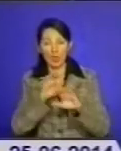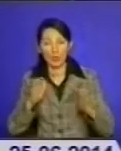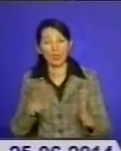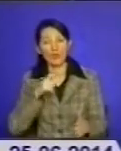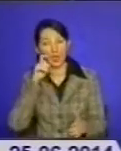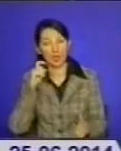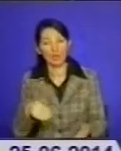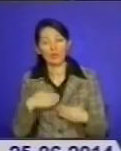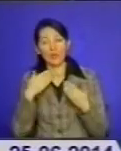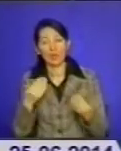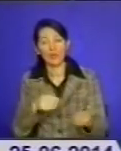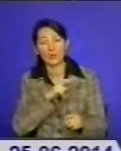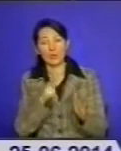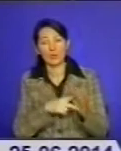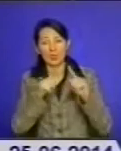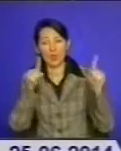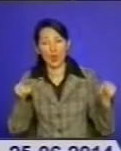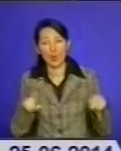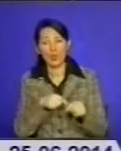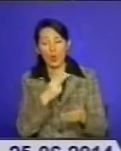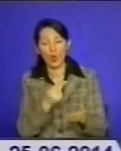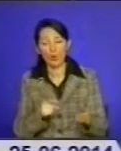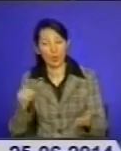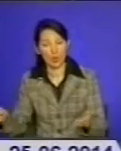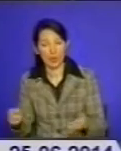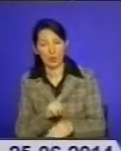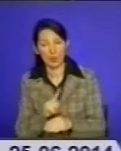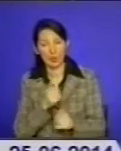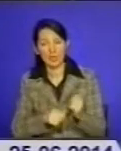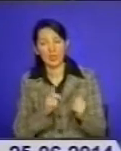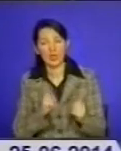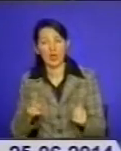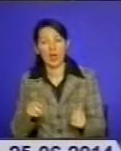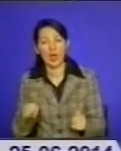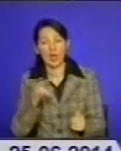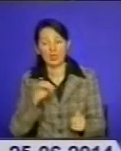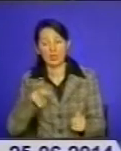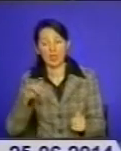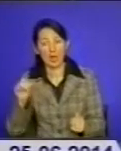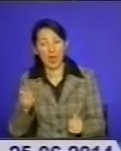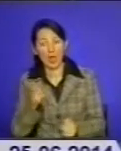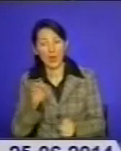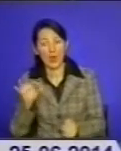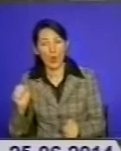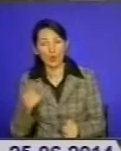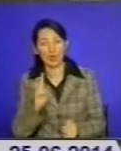Представлено 18 робіт художників Тернопільщини, серед яких Марія Ділай, Андрій Білоус, Ольга Якубовська та Микола